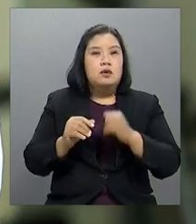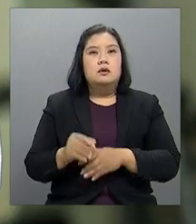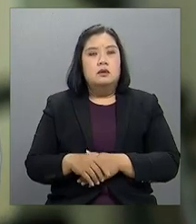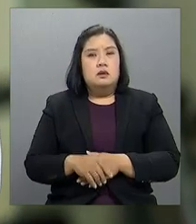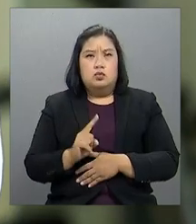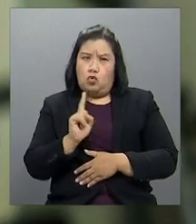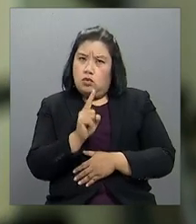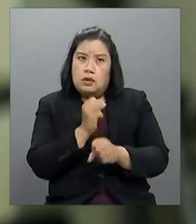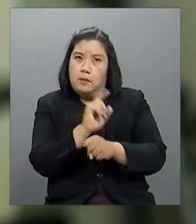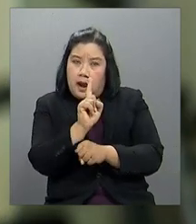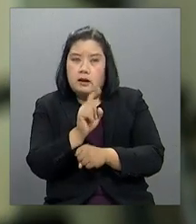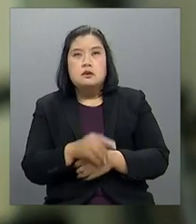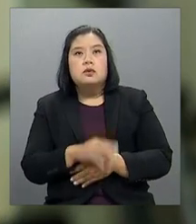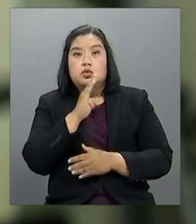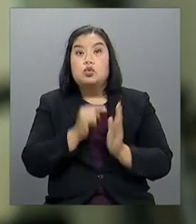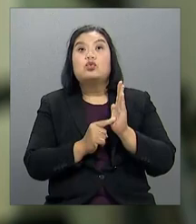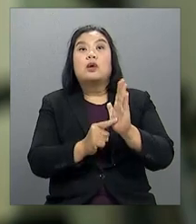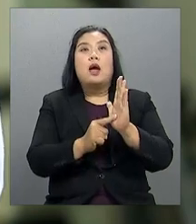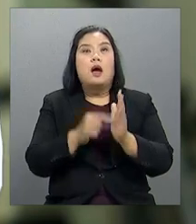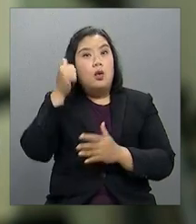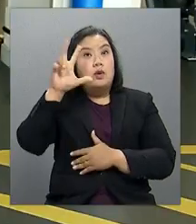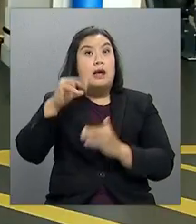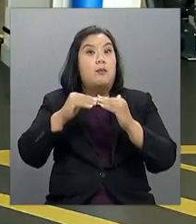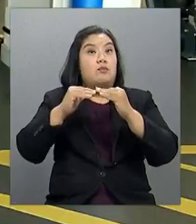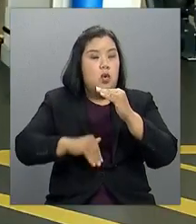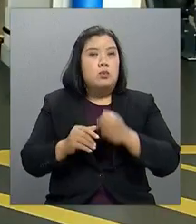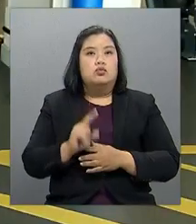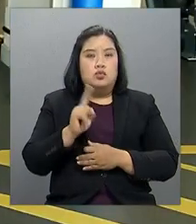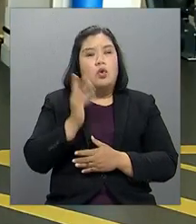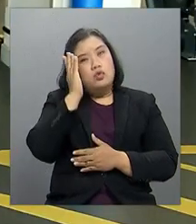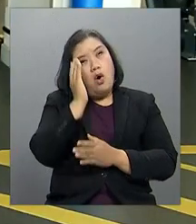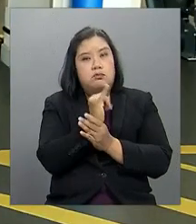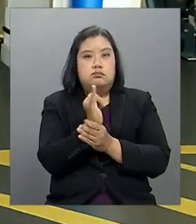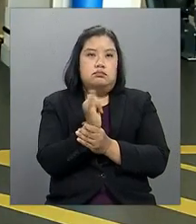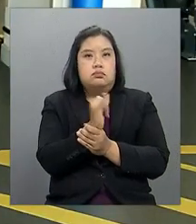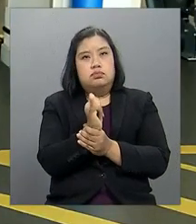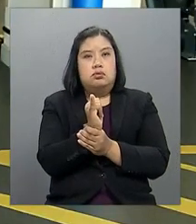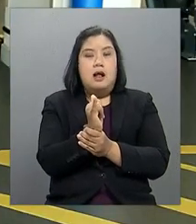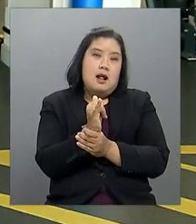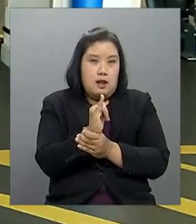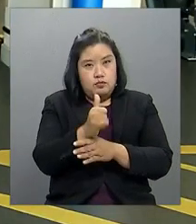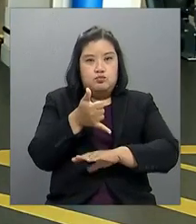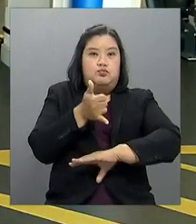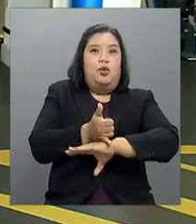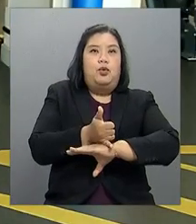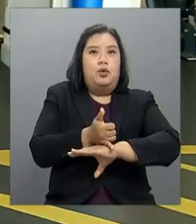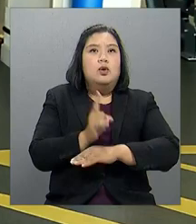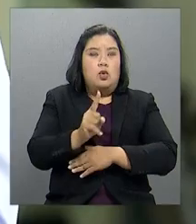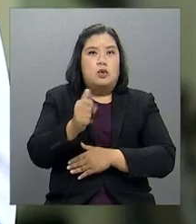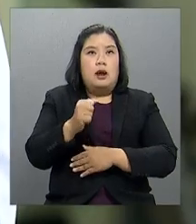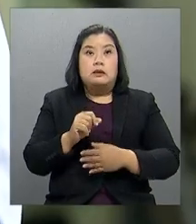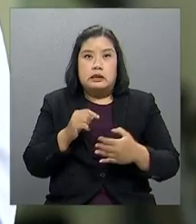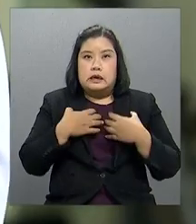เช่น0ถึง3วันแรกอย่างน้อยต้องขยับตัวบนเตียงได ้ค่ะ นะคะต้องลุกนั่งเพื่อให้ปอดเริ่มทำงานให้ดีขึ้นน